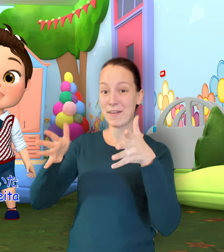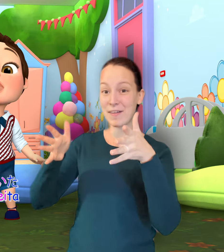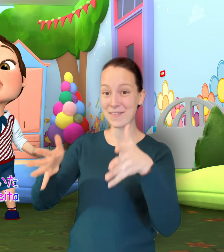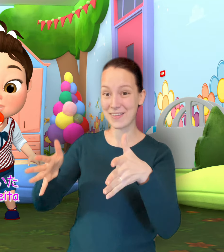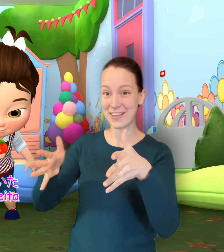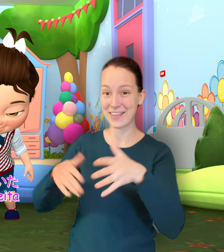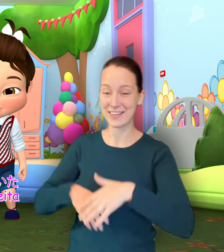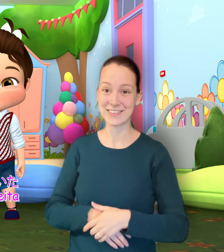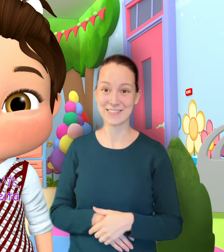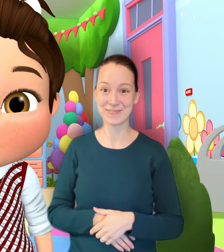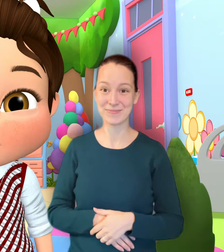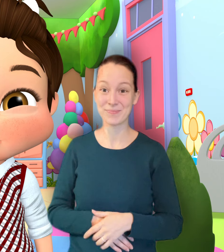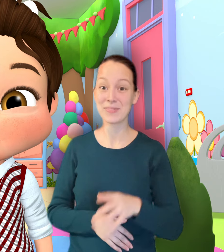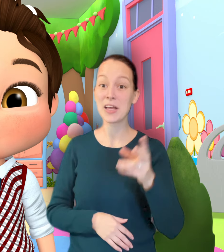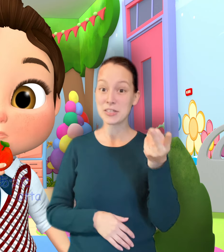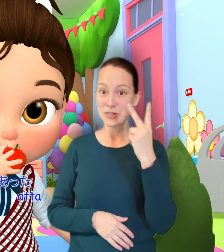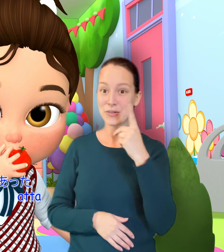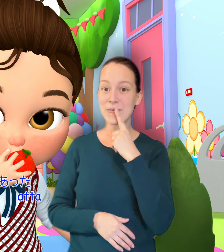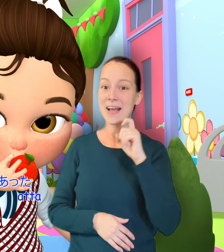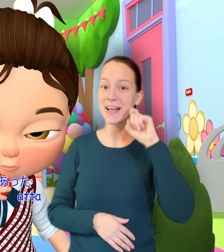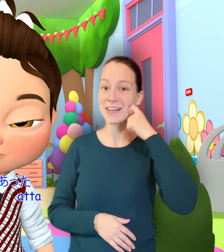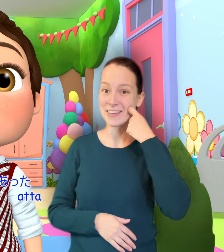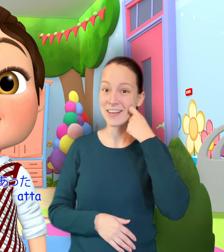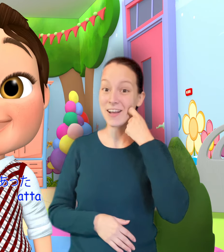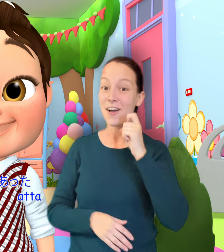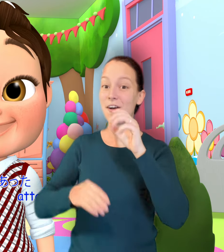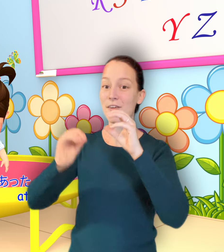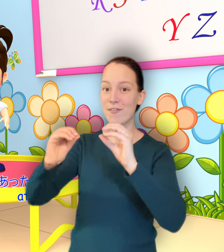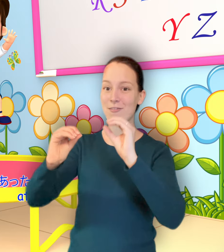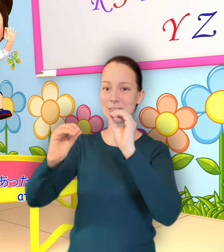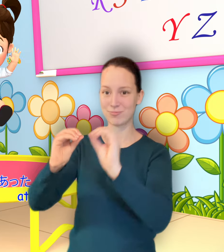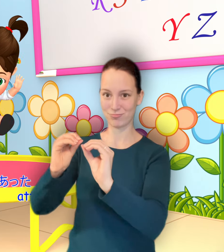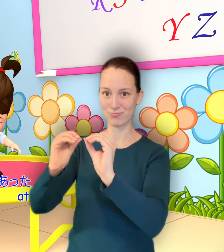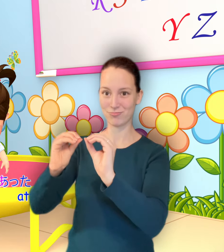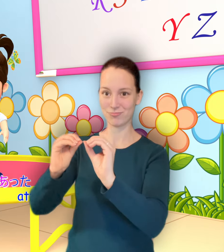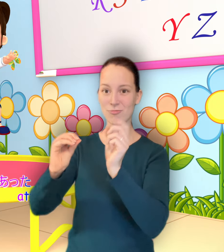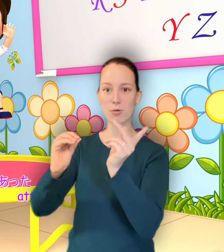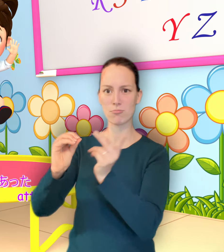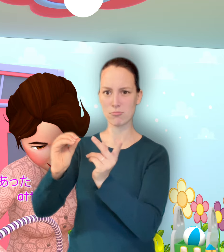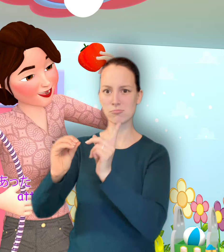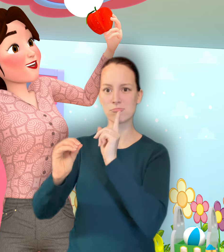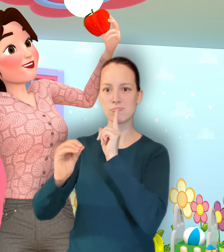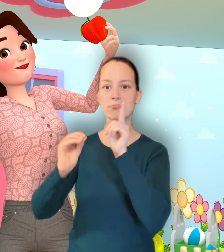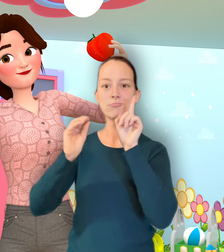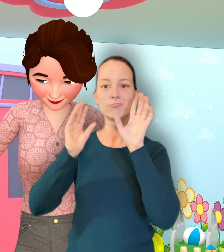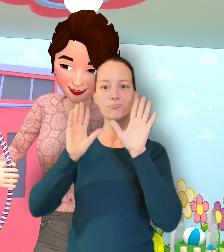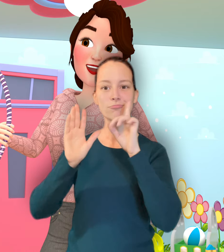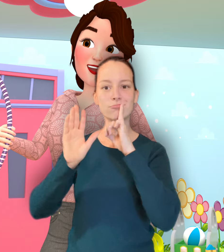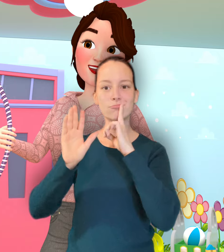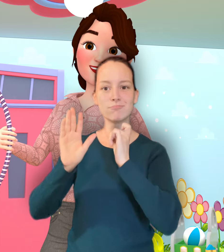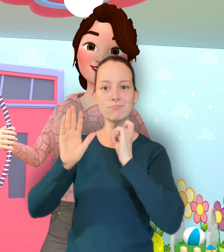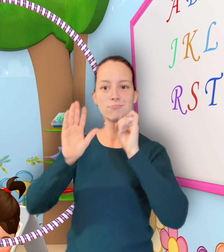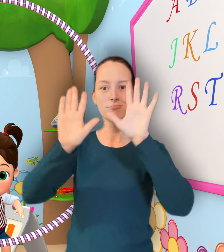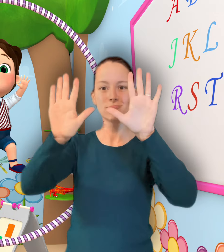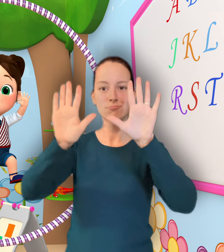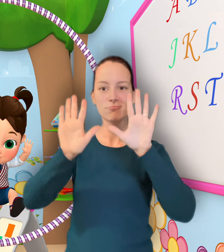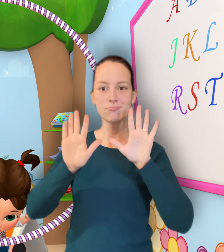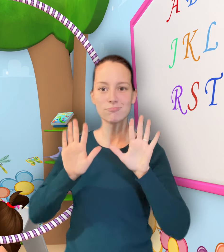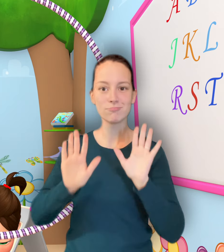残っていたお皿にりんごが2つあった赤くて